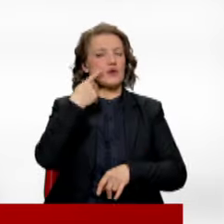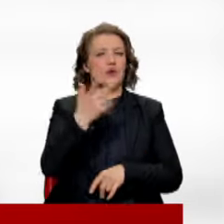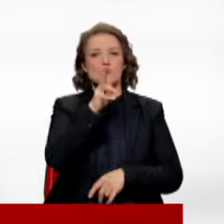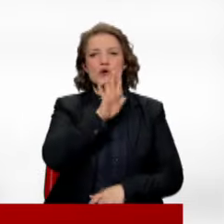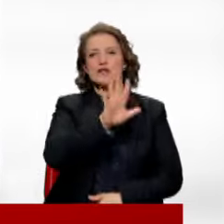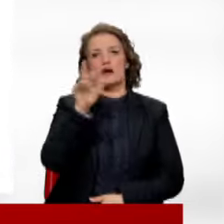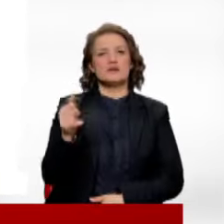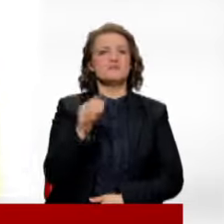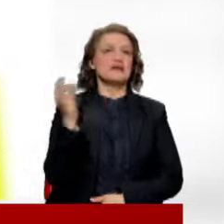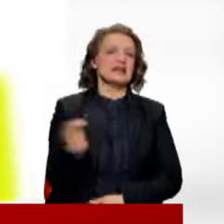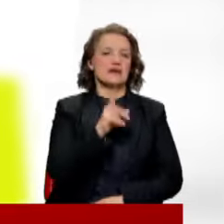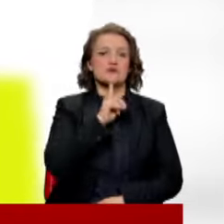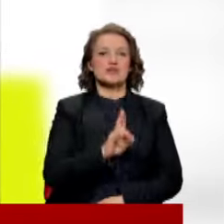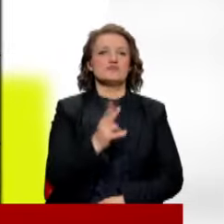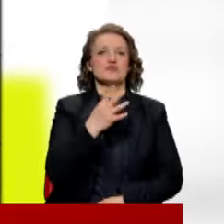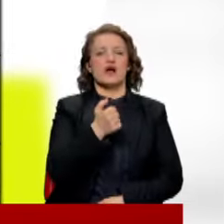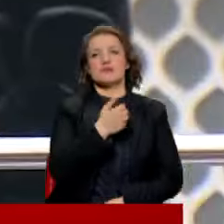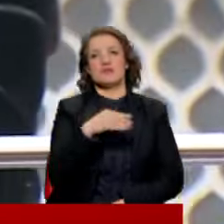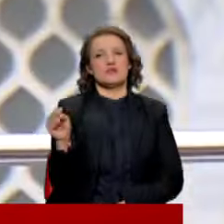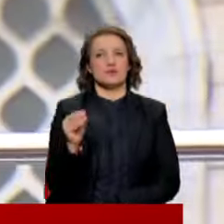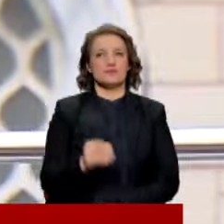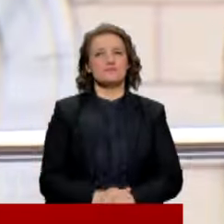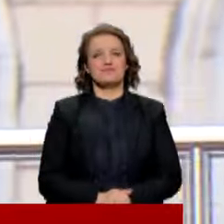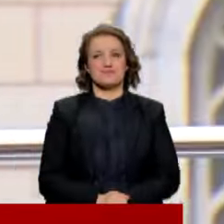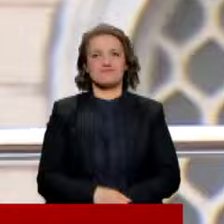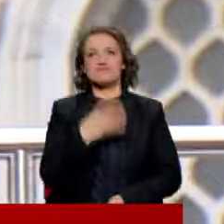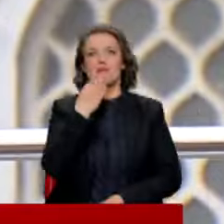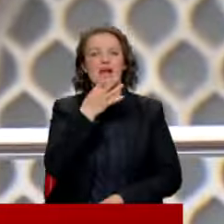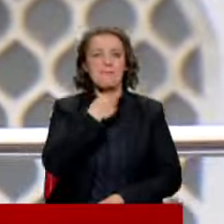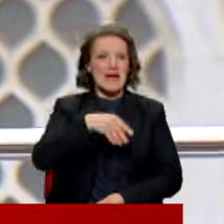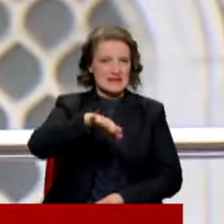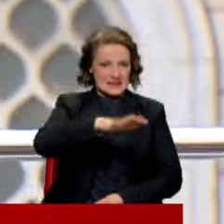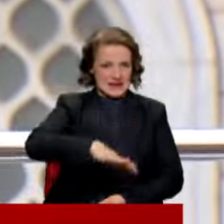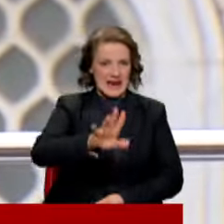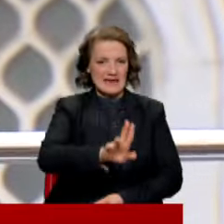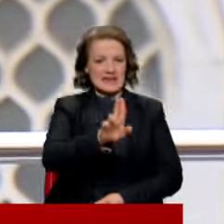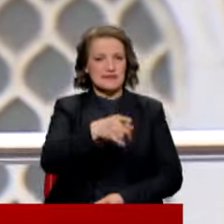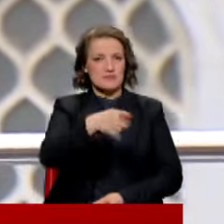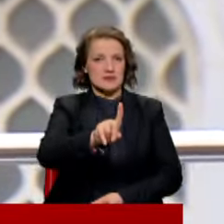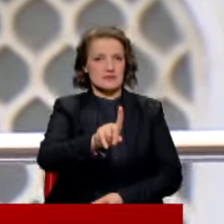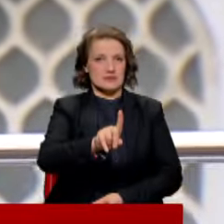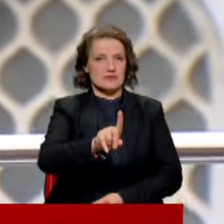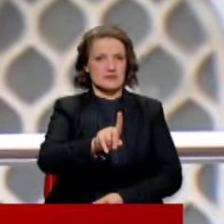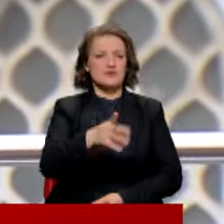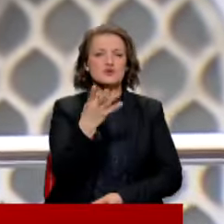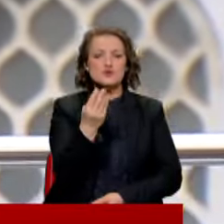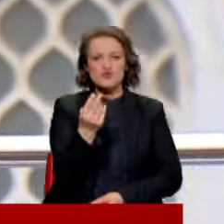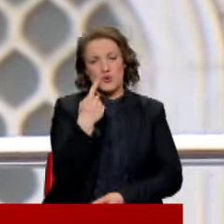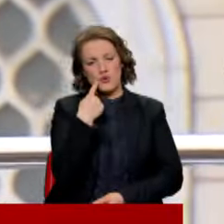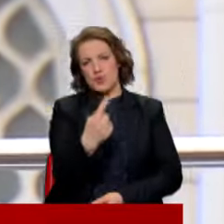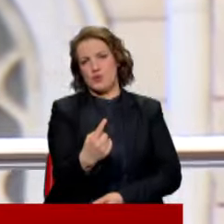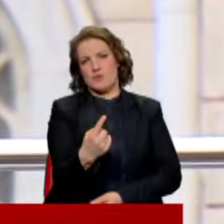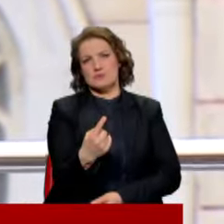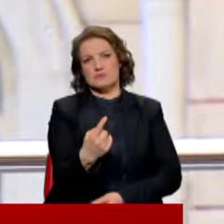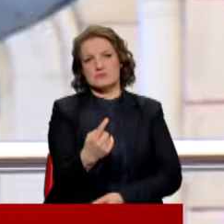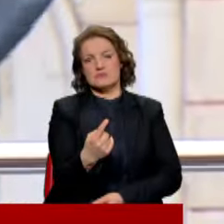356 milyar 176 milyon liraya çıktı. Emekliye 7 bin lirayı çok